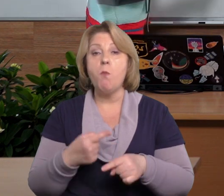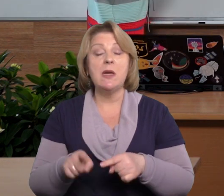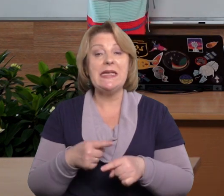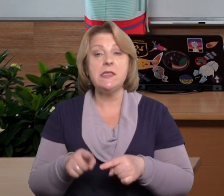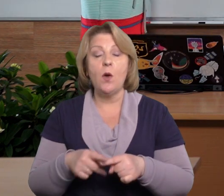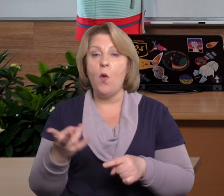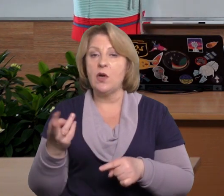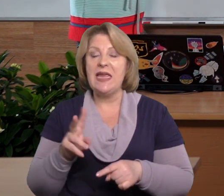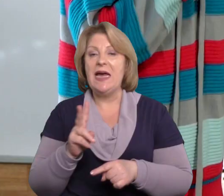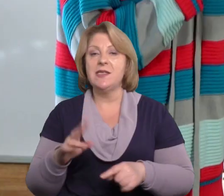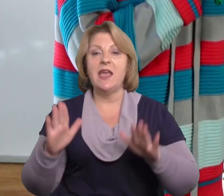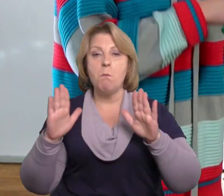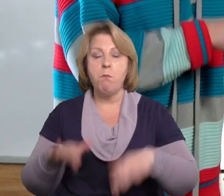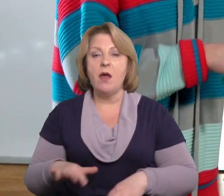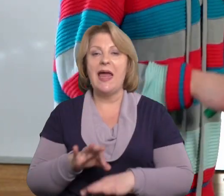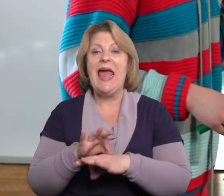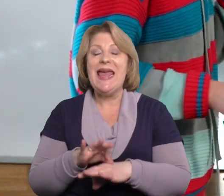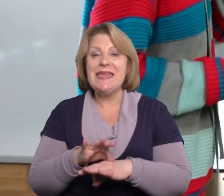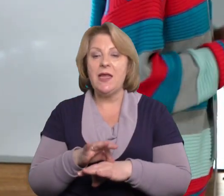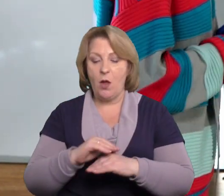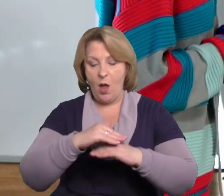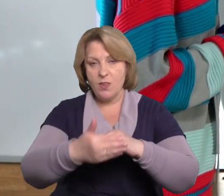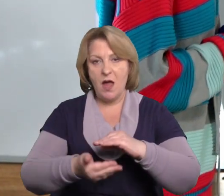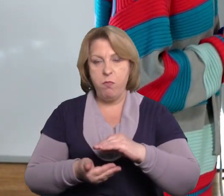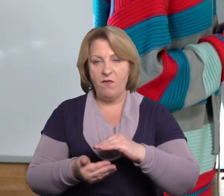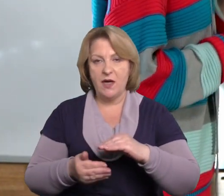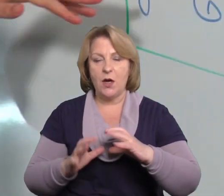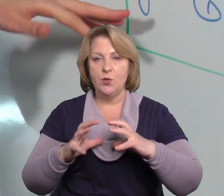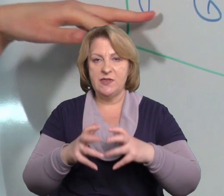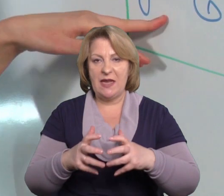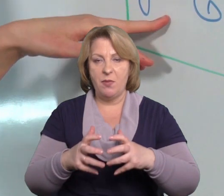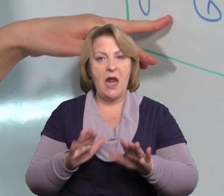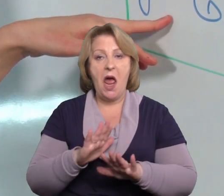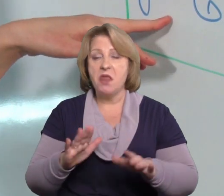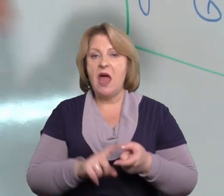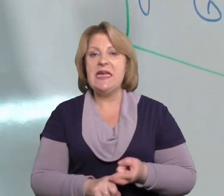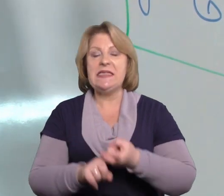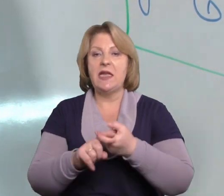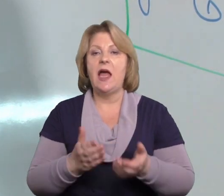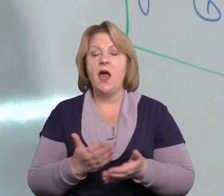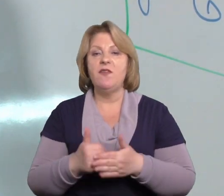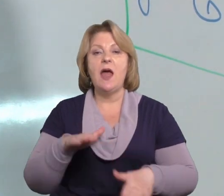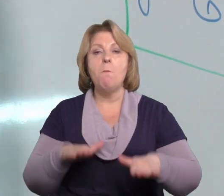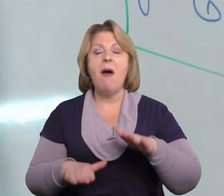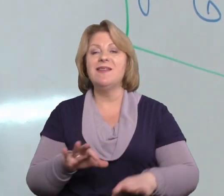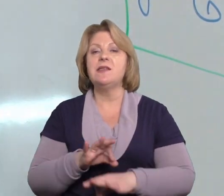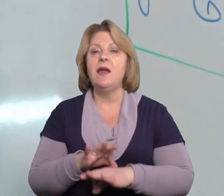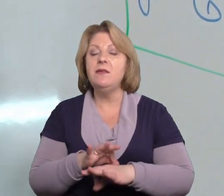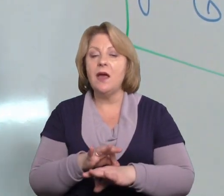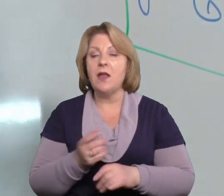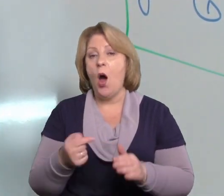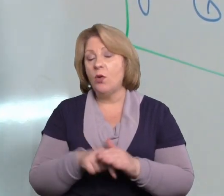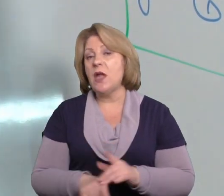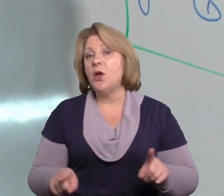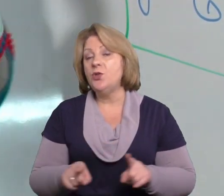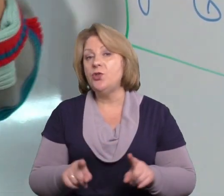прискорення, з яким падає тіло на поверхню Землі, воно не залежить від маси цього тіла. Це